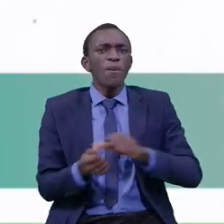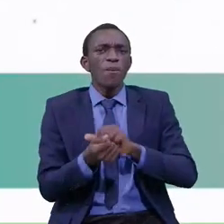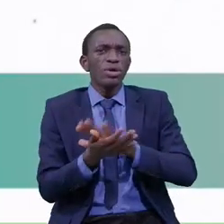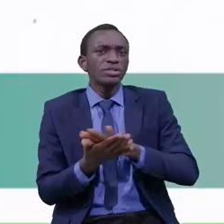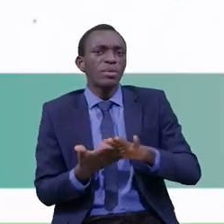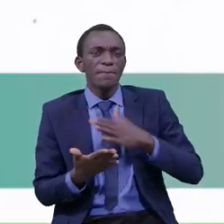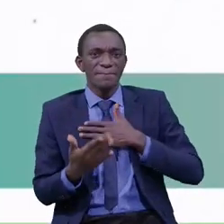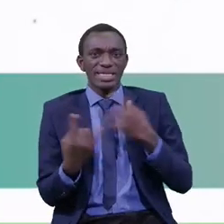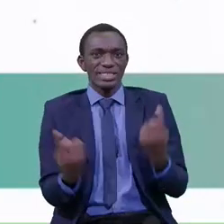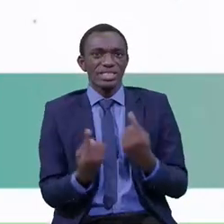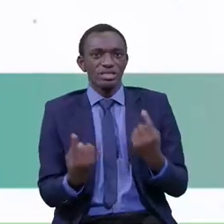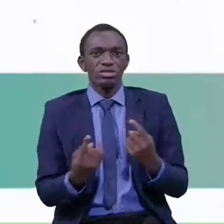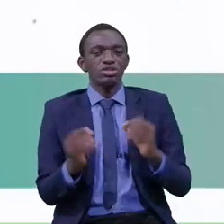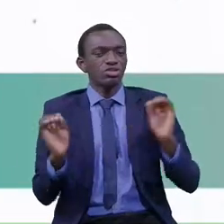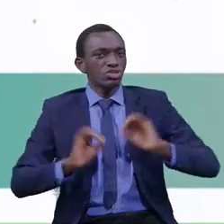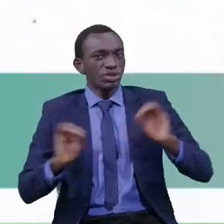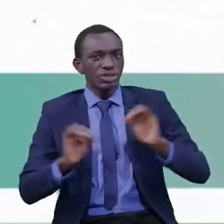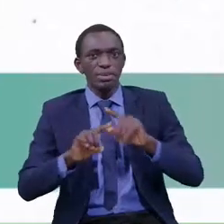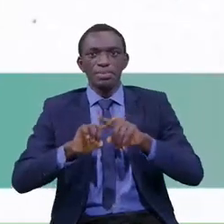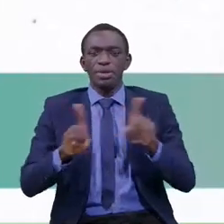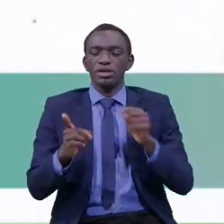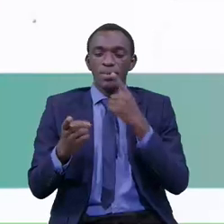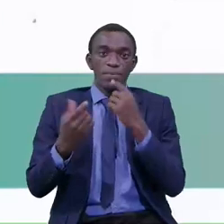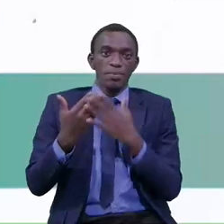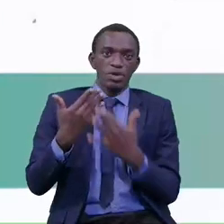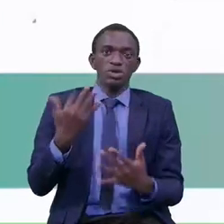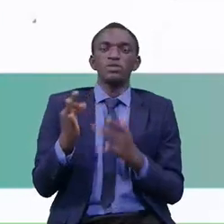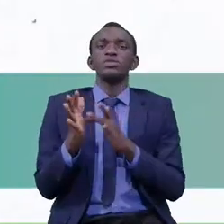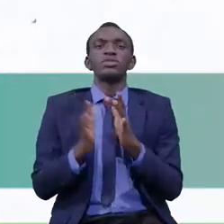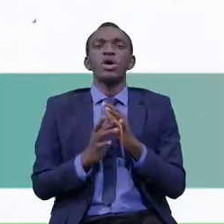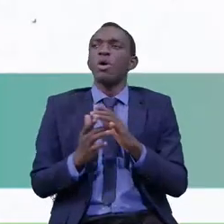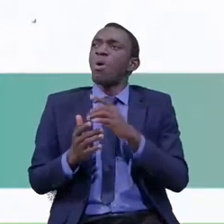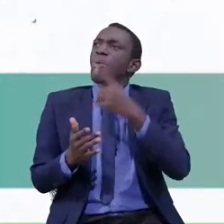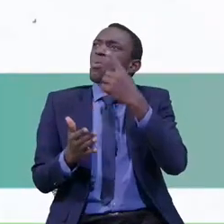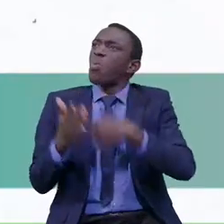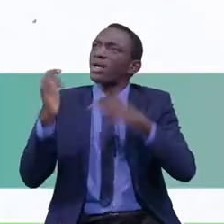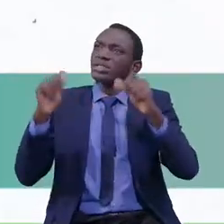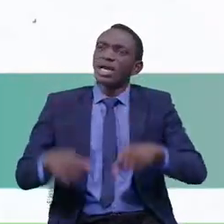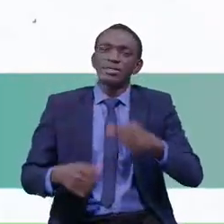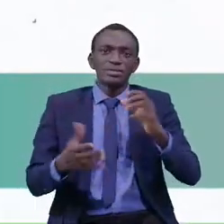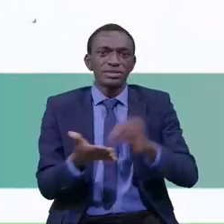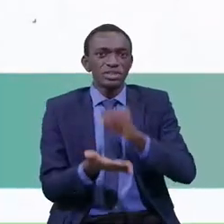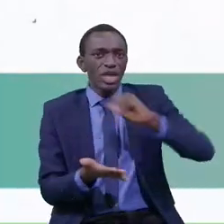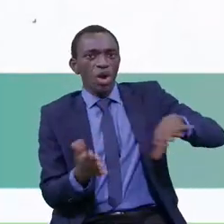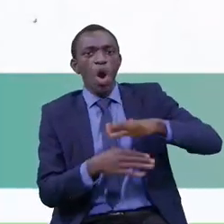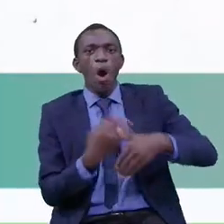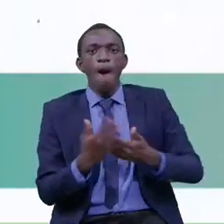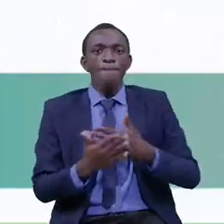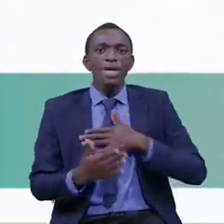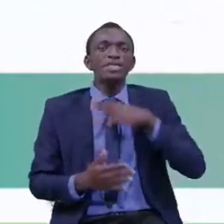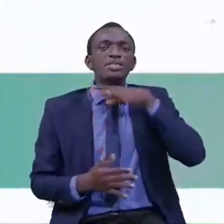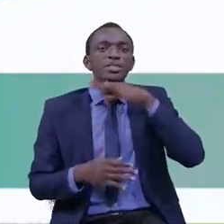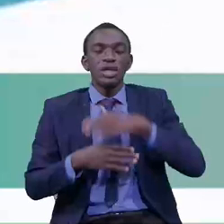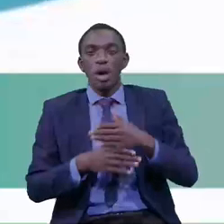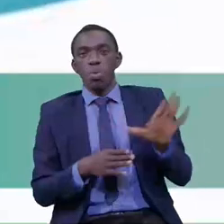sang de Jésus. Qu'est-ce qui peut ôter toutes mes tâches? Rien d'autre que le sang de